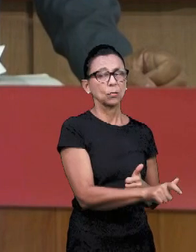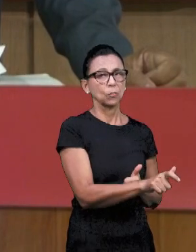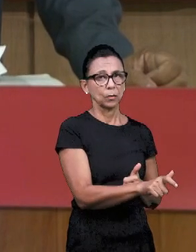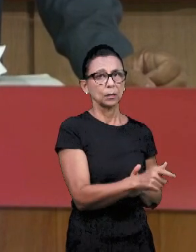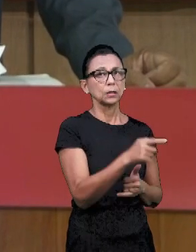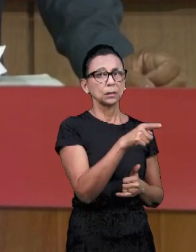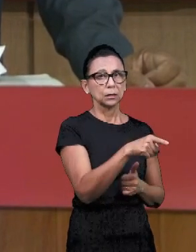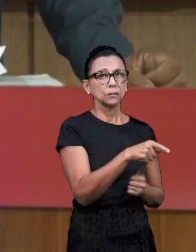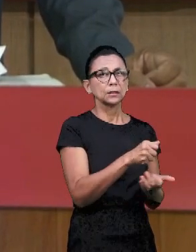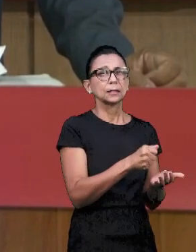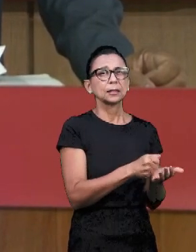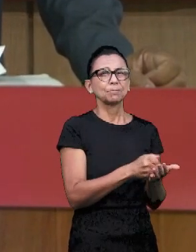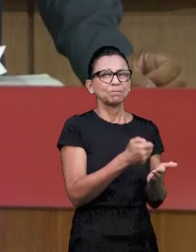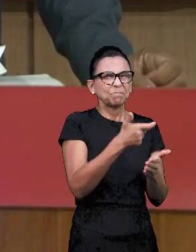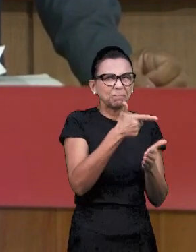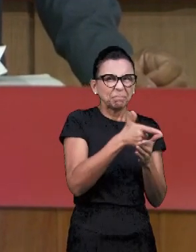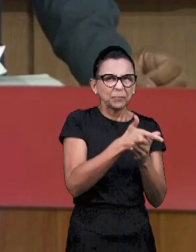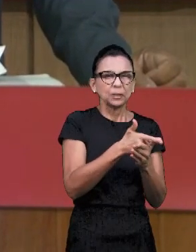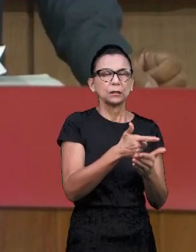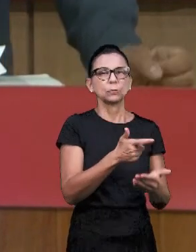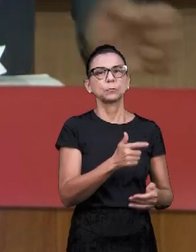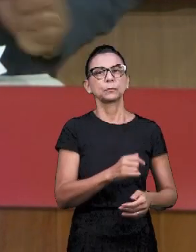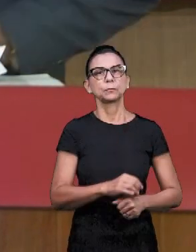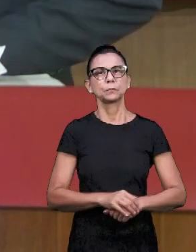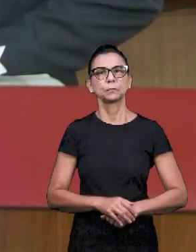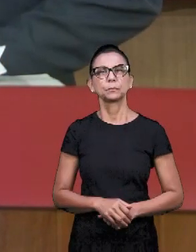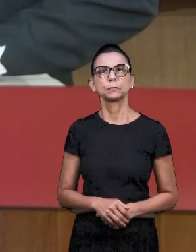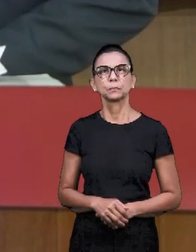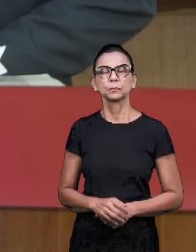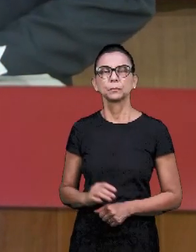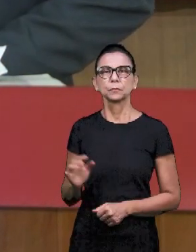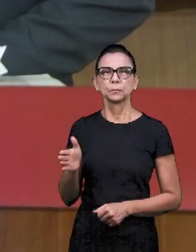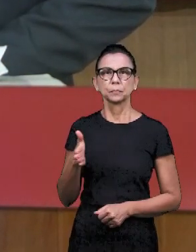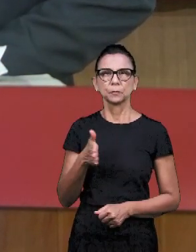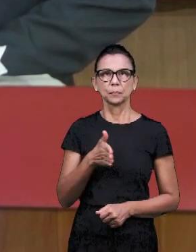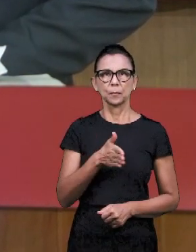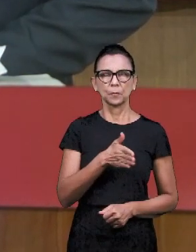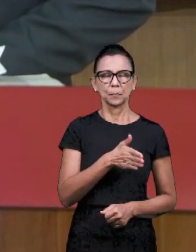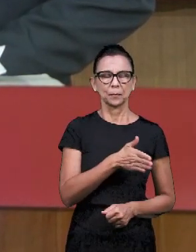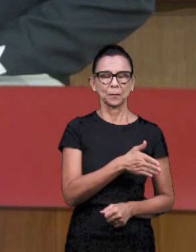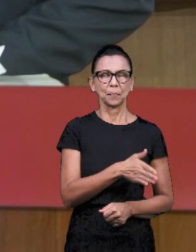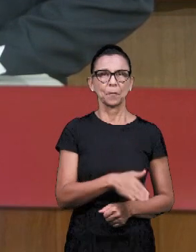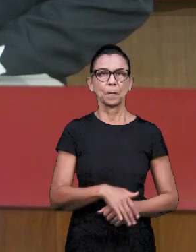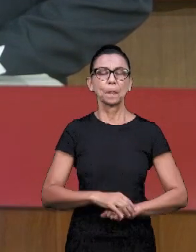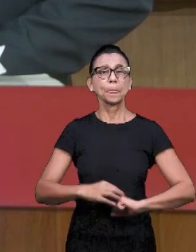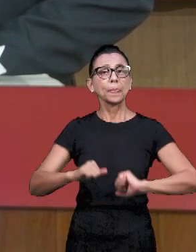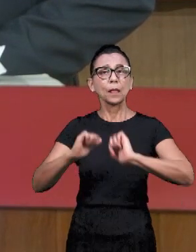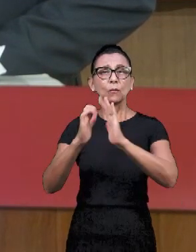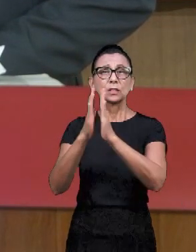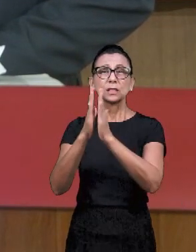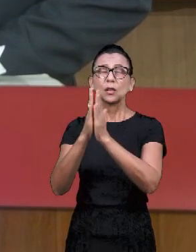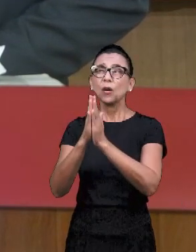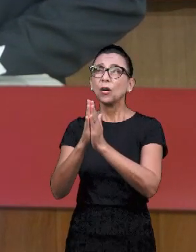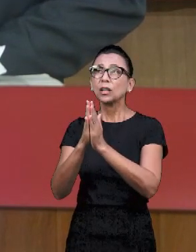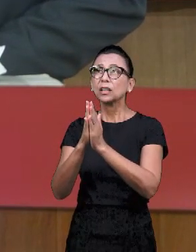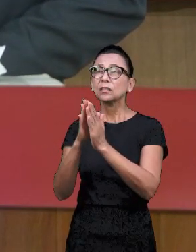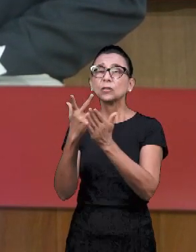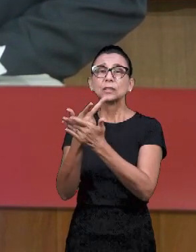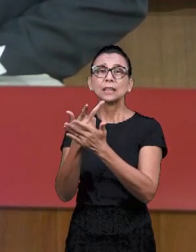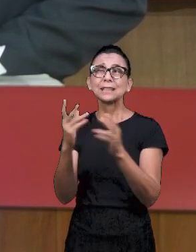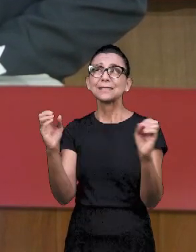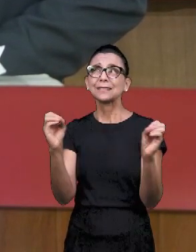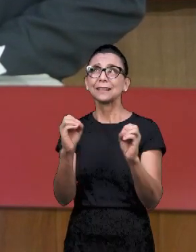чтобы у нас было истинное прощение, чтобы Бог не закрыл